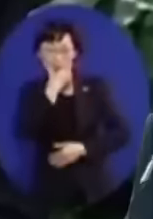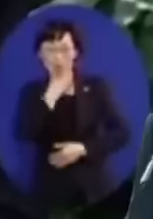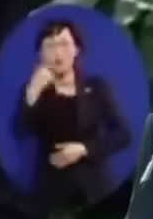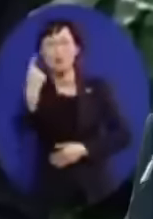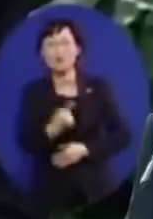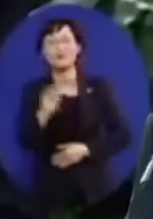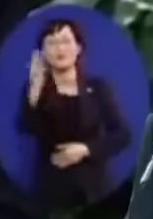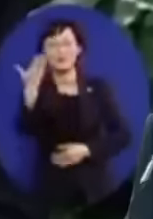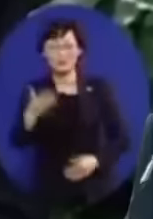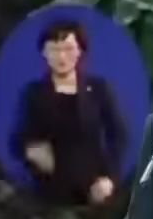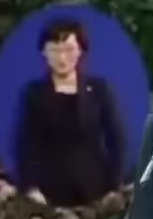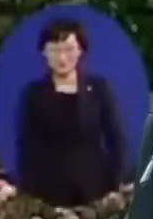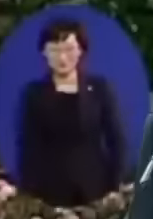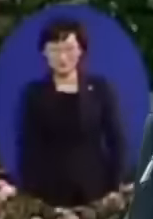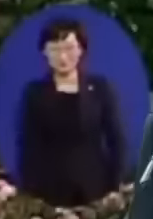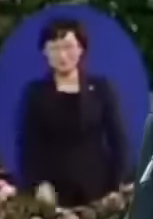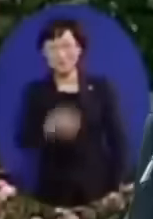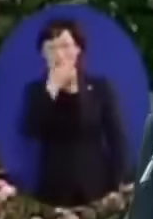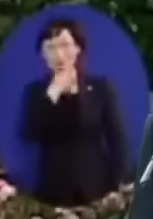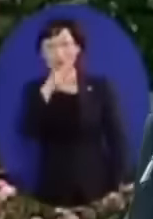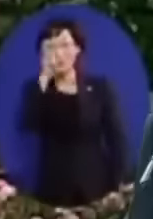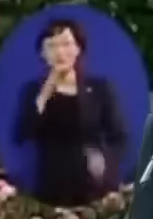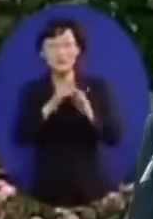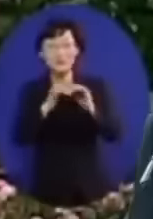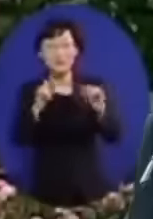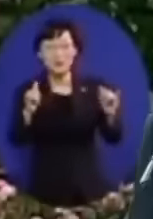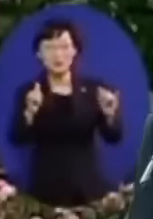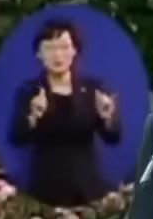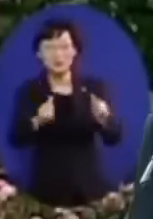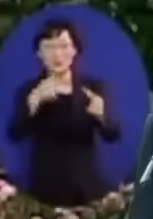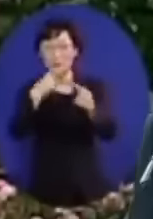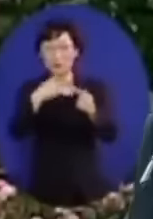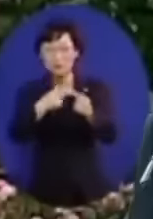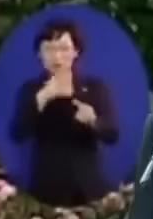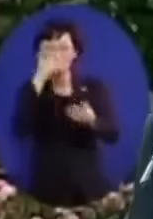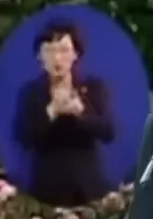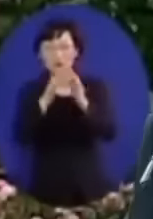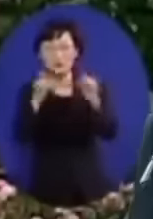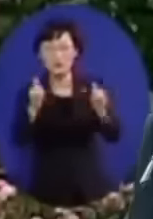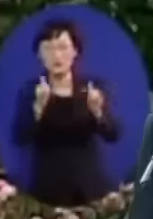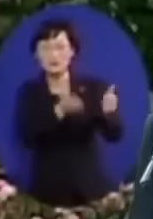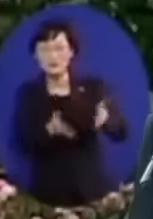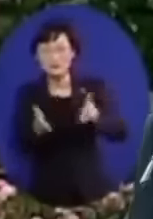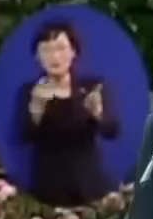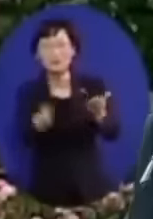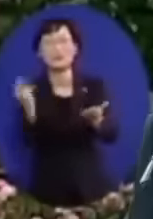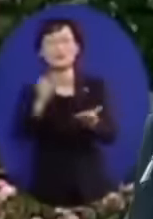것입니다. 복이 있는 사람은 둘째로 죄인의 길에 서지 아니합니다.